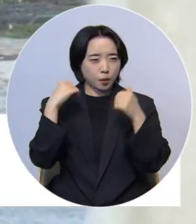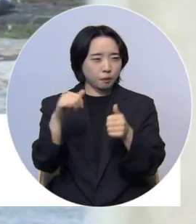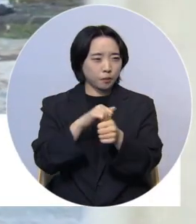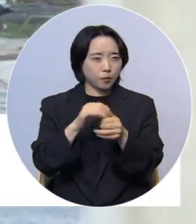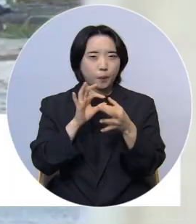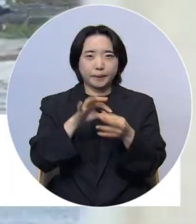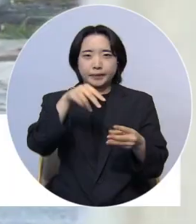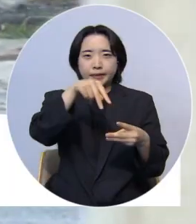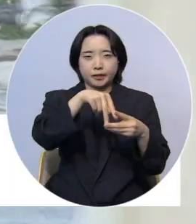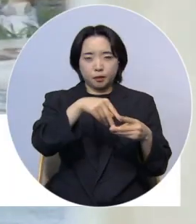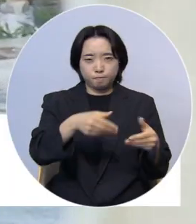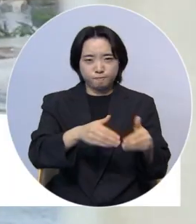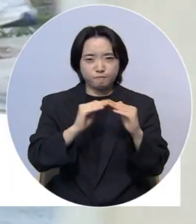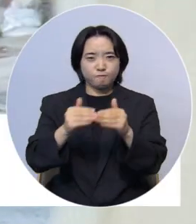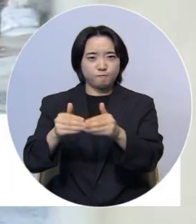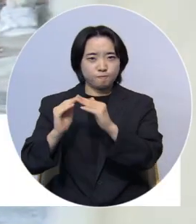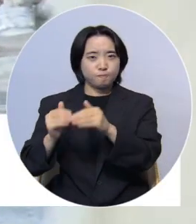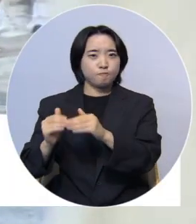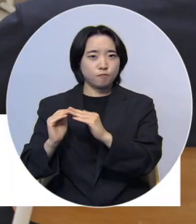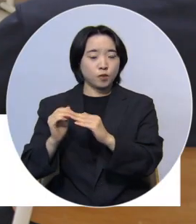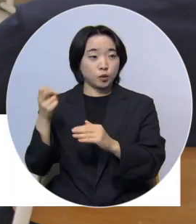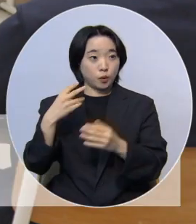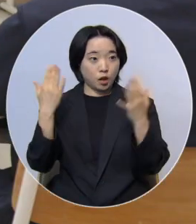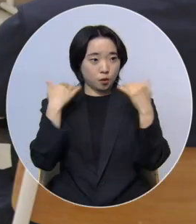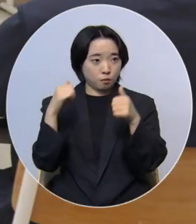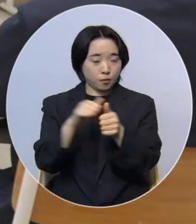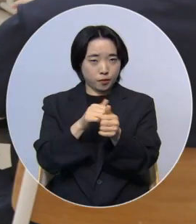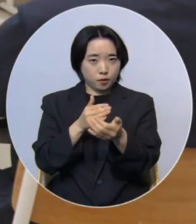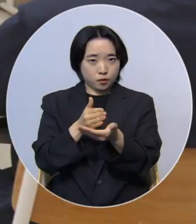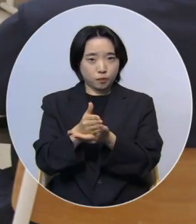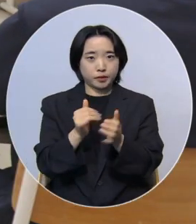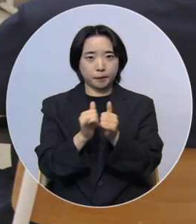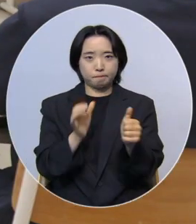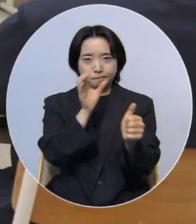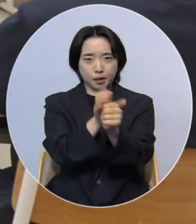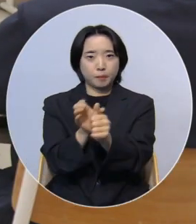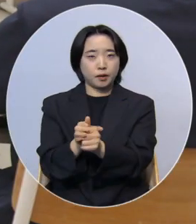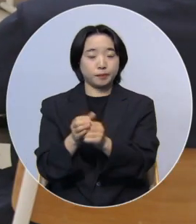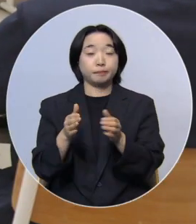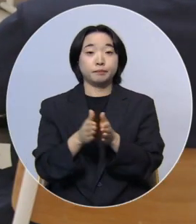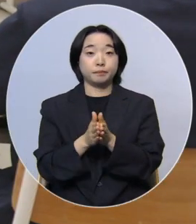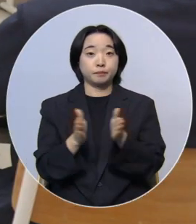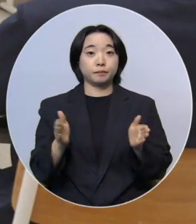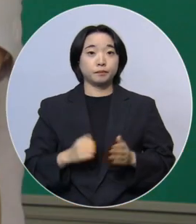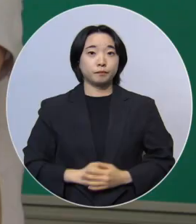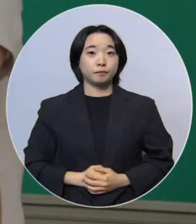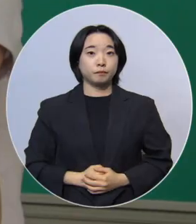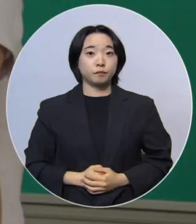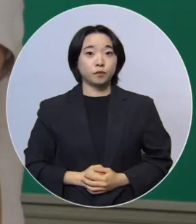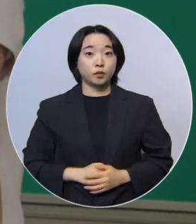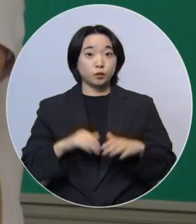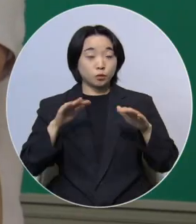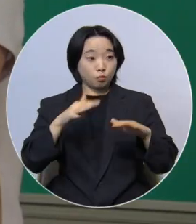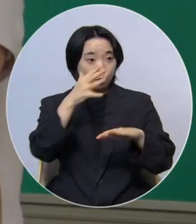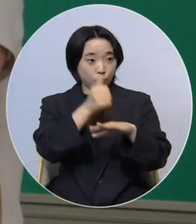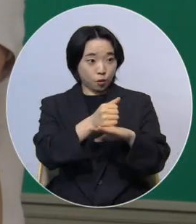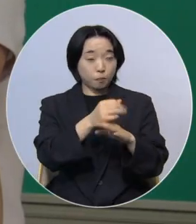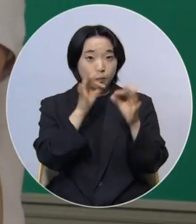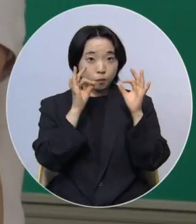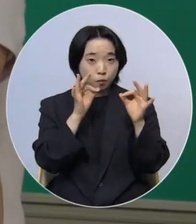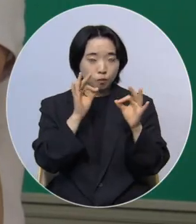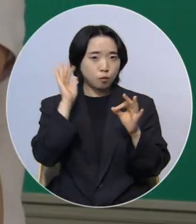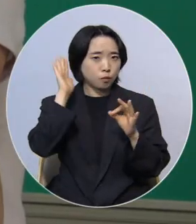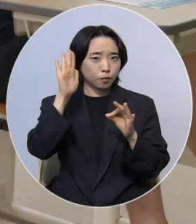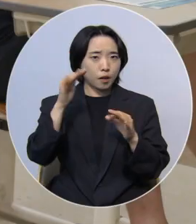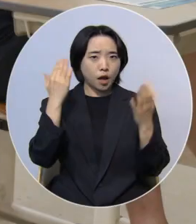2,200여 명의 학교 폭력 전담 조사관을 위촉했습니다 아울러 이번 실태 조사 결과를 바탕으로 내년 상반기 제 5차 학교